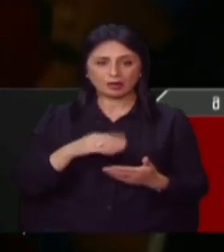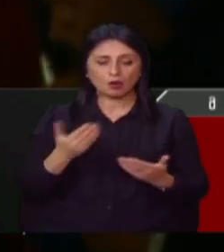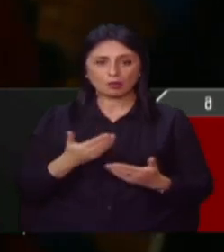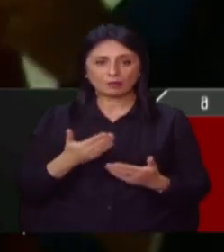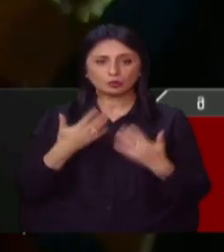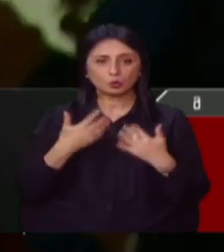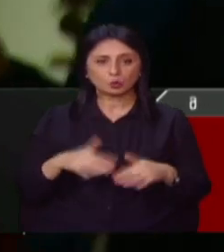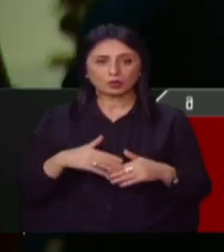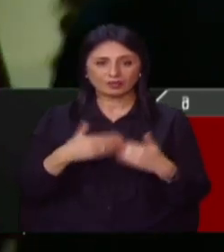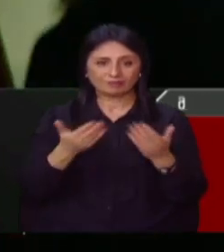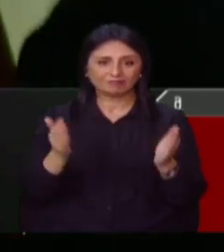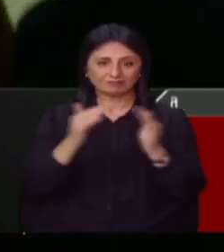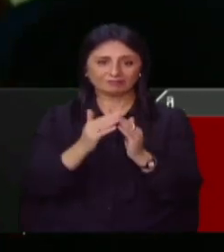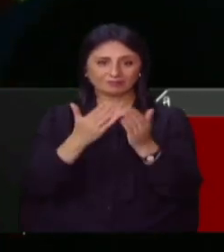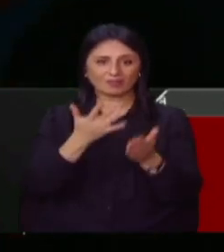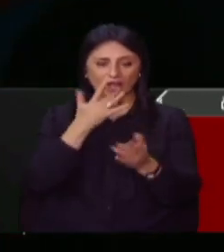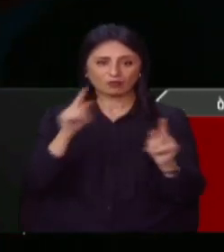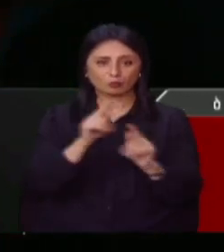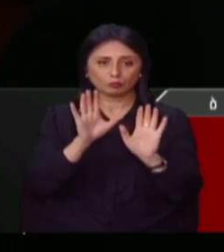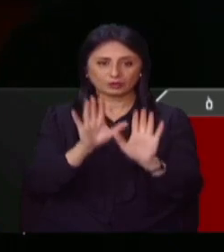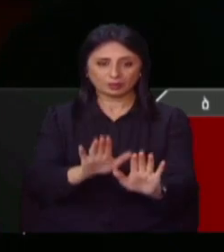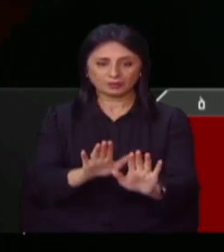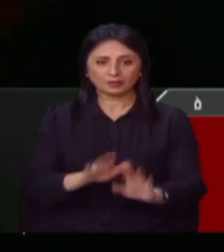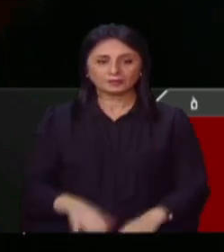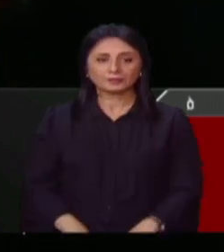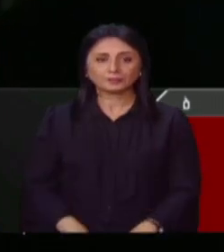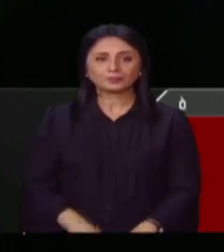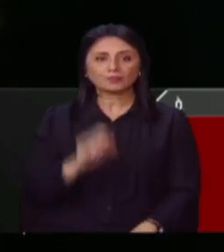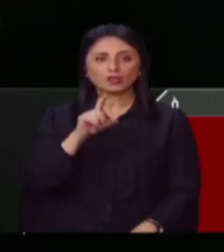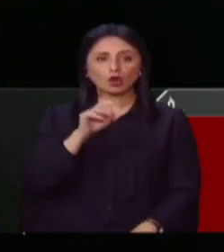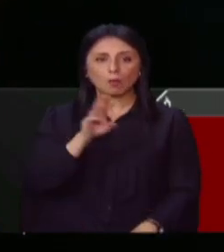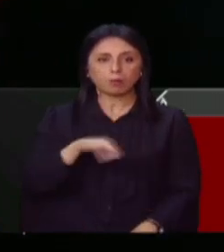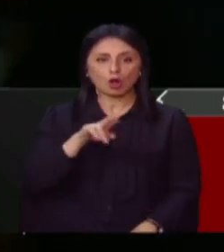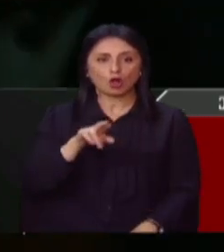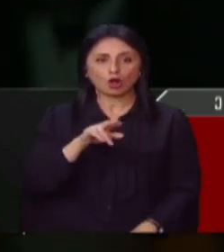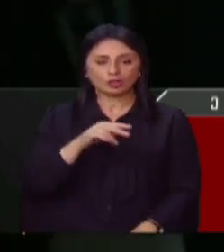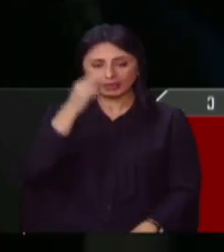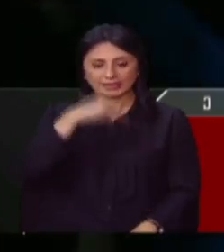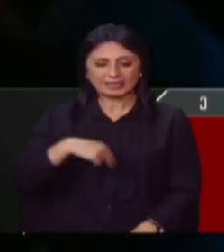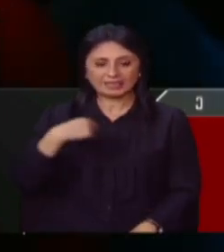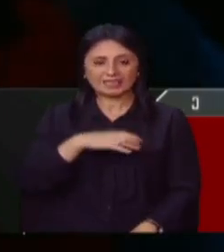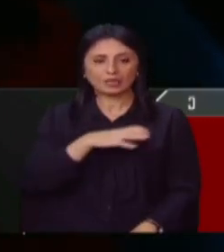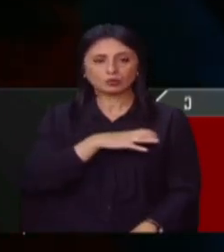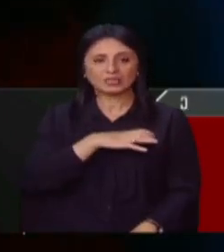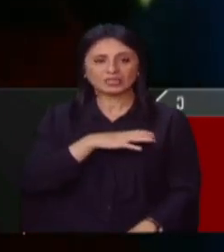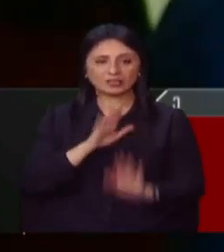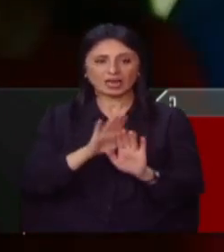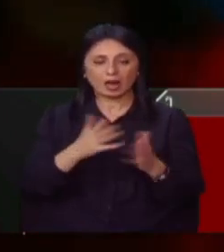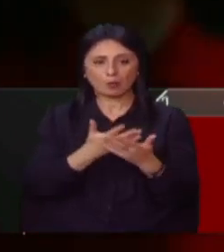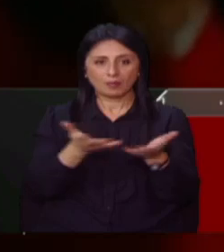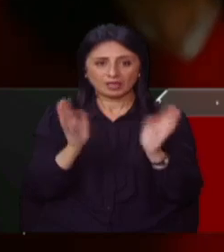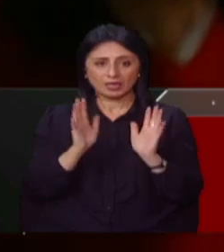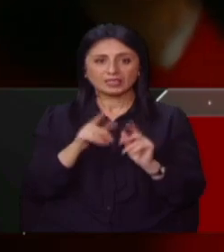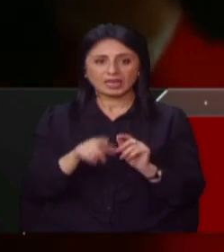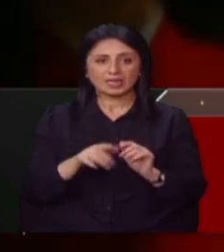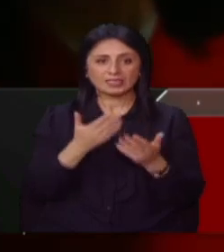romelmats upe daidobina, eronuli muzeumis, okros fondis, kristianuli, saganzuris, gamopenaze. Da,